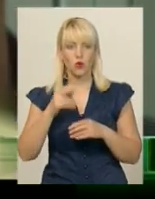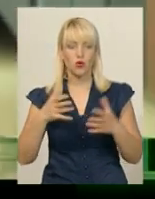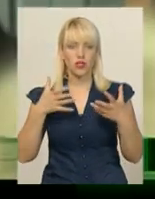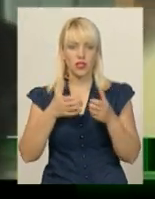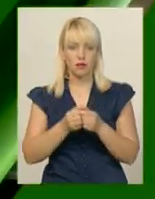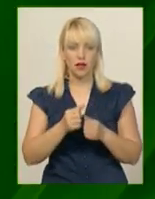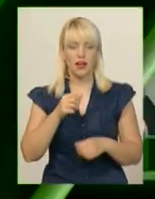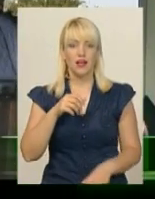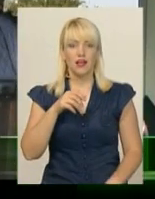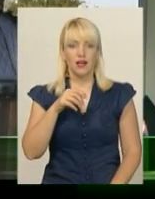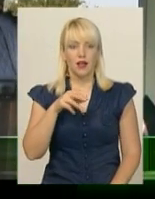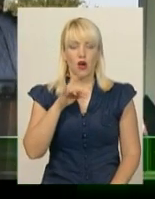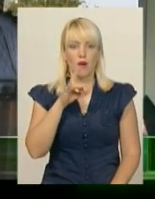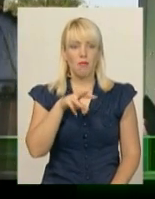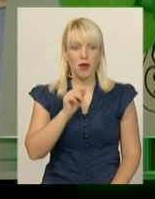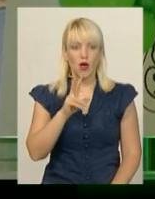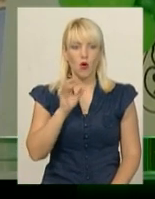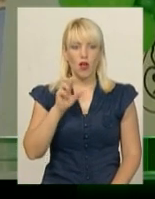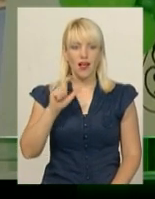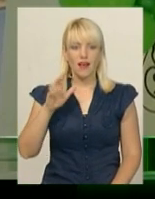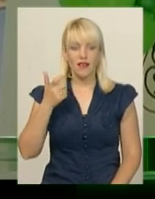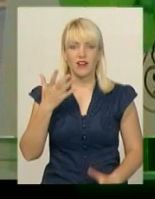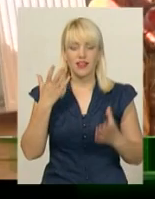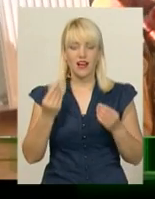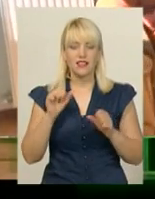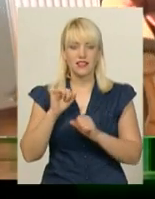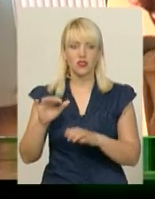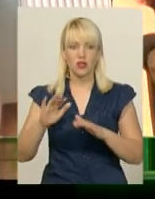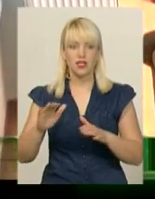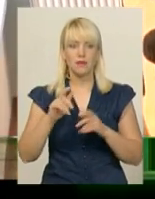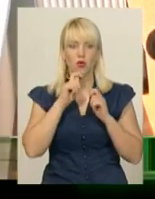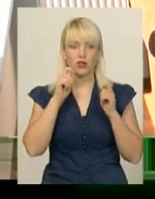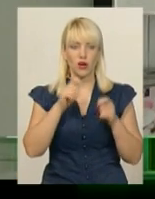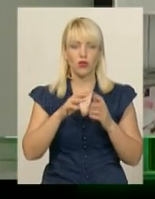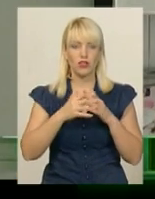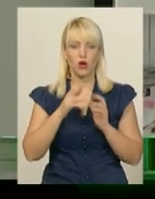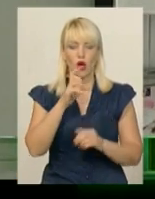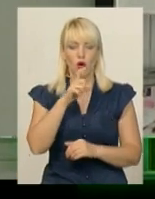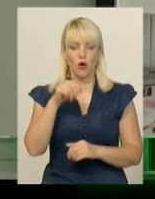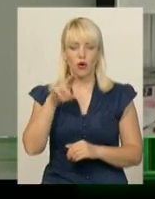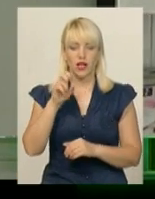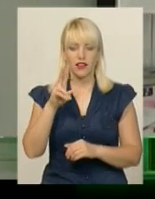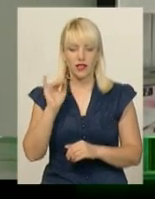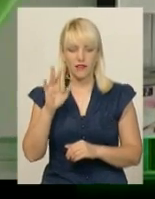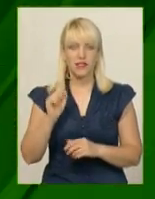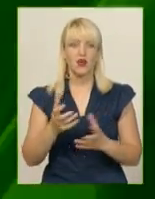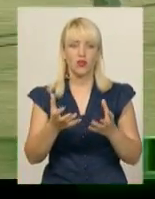Миколаєву. До Дня захисту дітей будинок у подарунок в селі Ходаківці Хмельницького району отримала багатодітна сім'я.